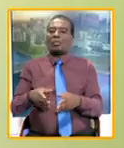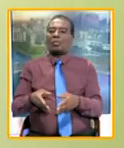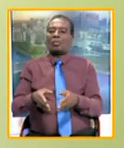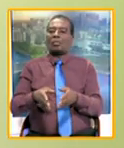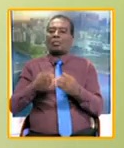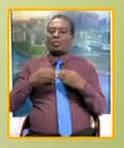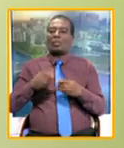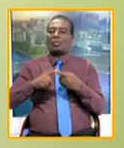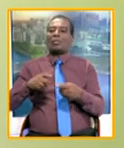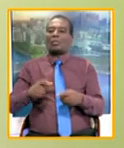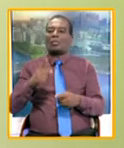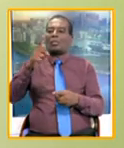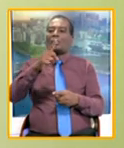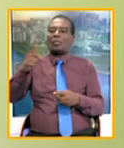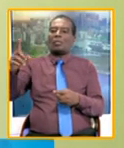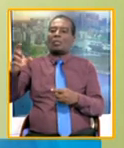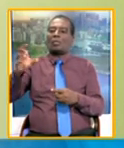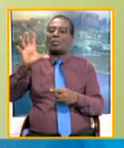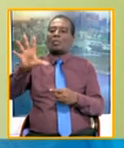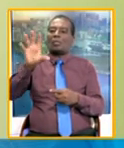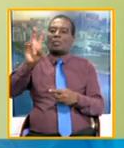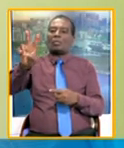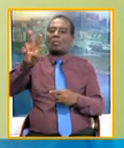à 152 PME.